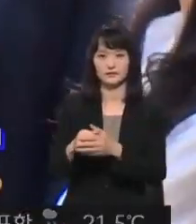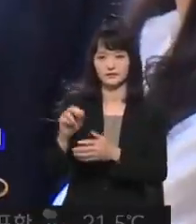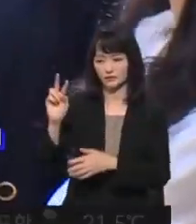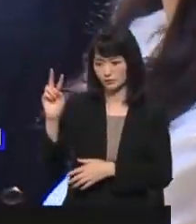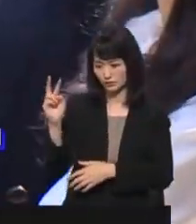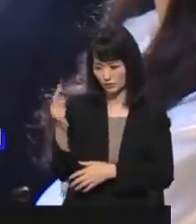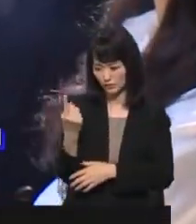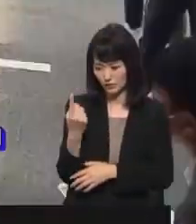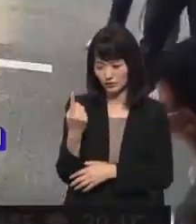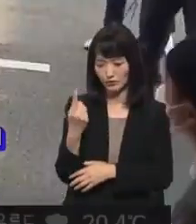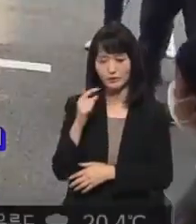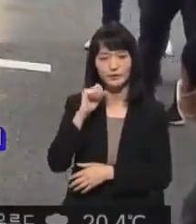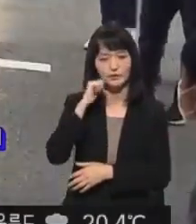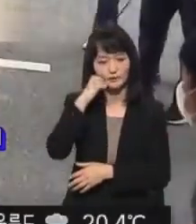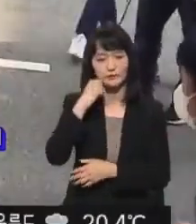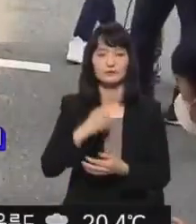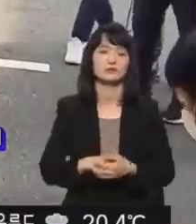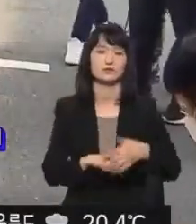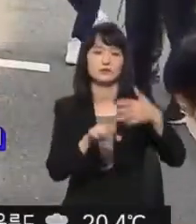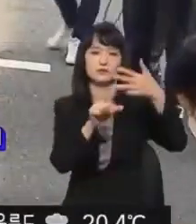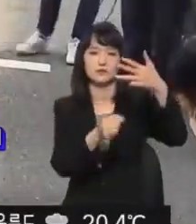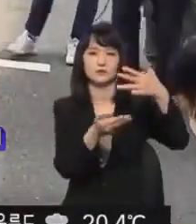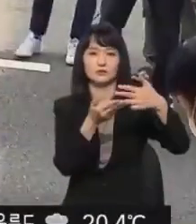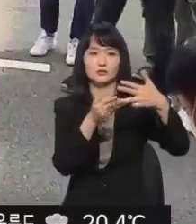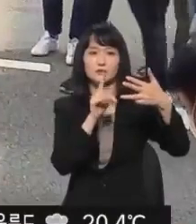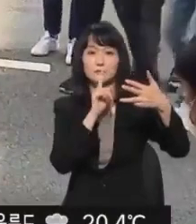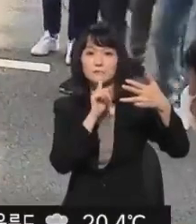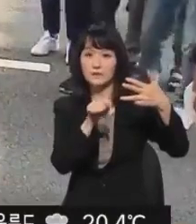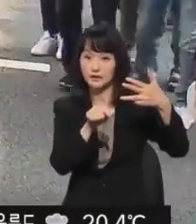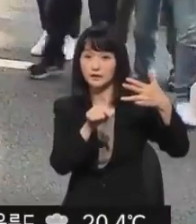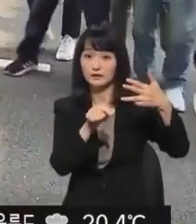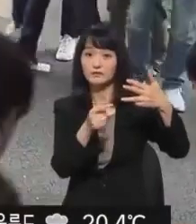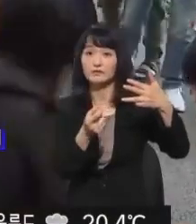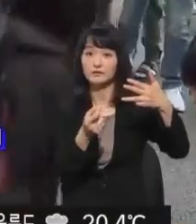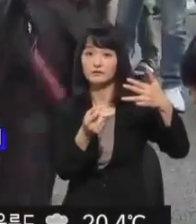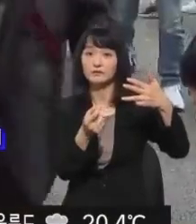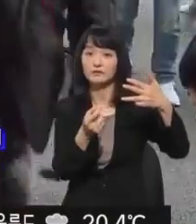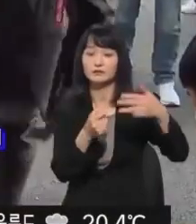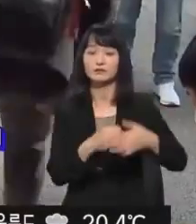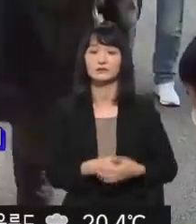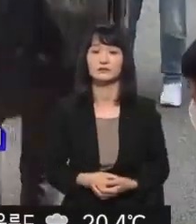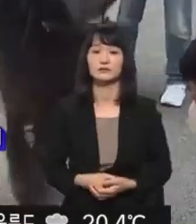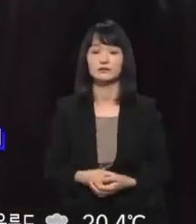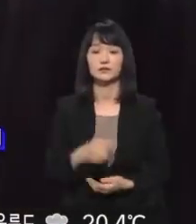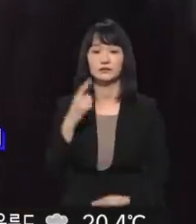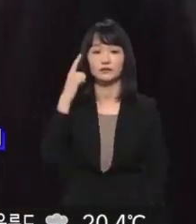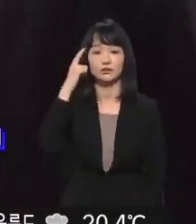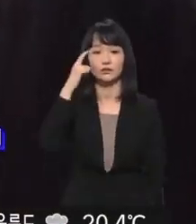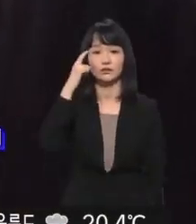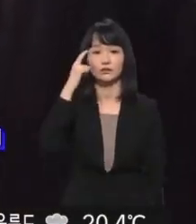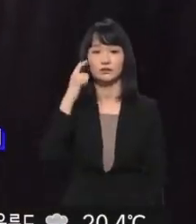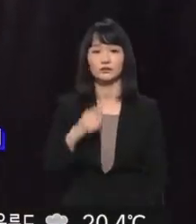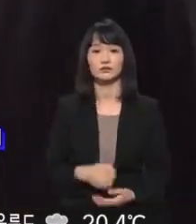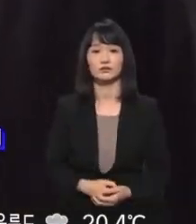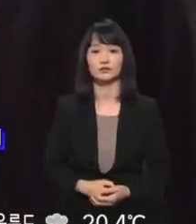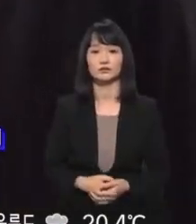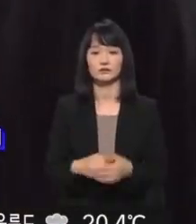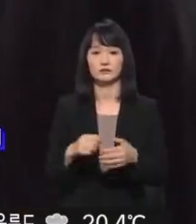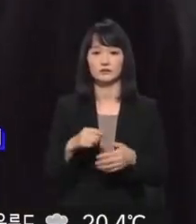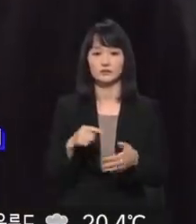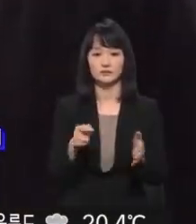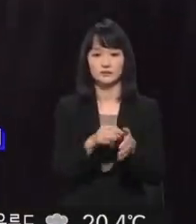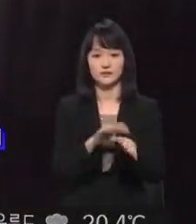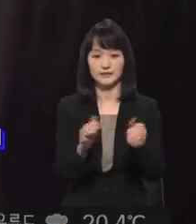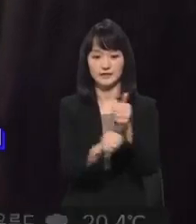상황이구요 저는 이제 8월초 상황에서 저런 이야기는 나왔을 것 같아요 예제로 도 왜냐하면 이제 가처분 신청 을 하겠다는